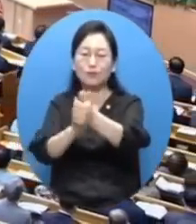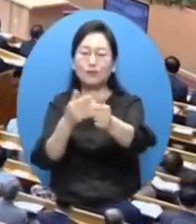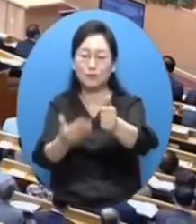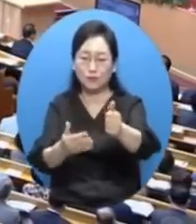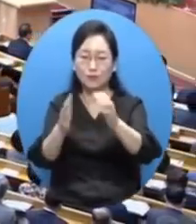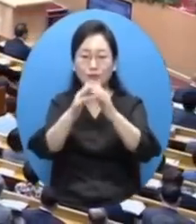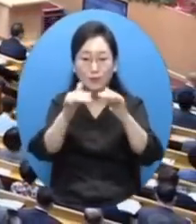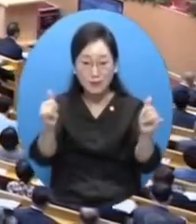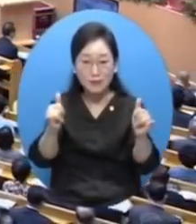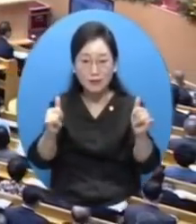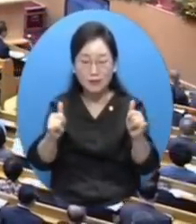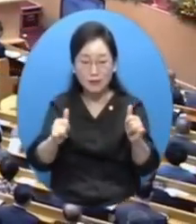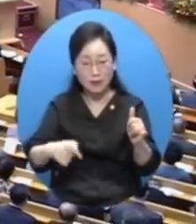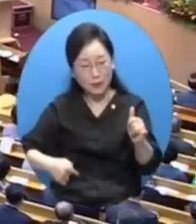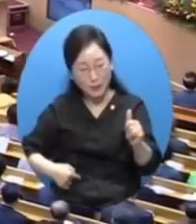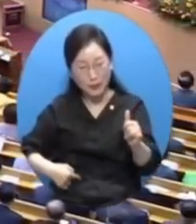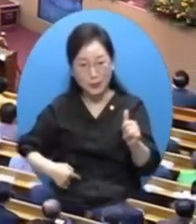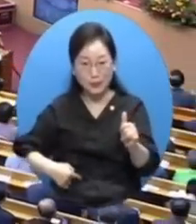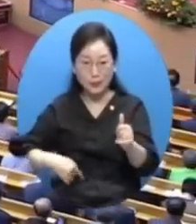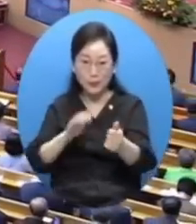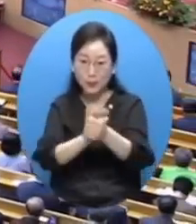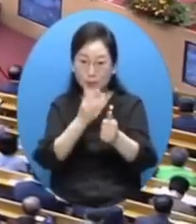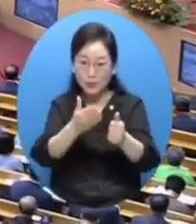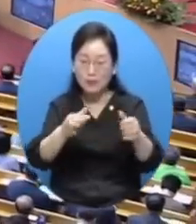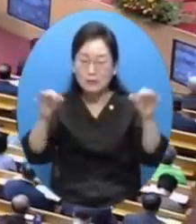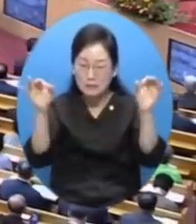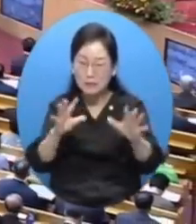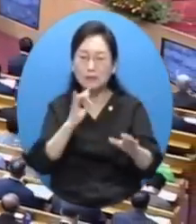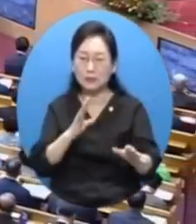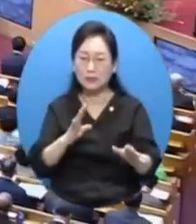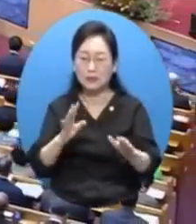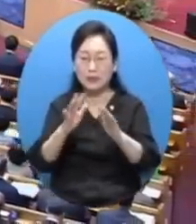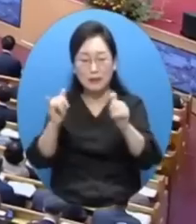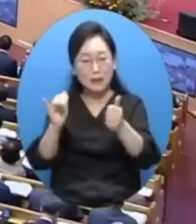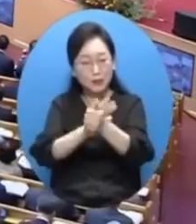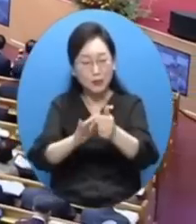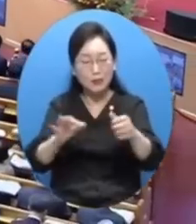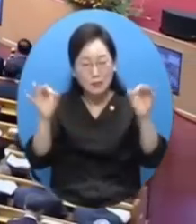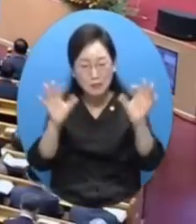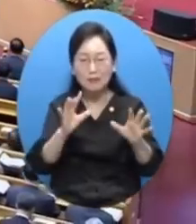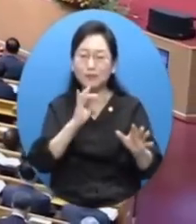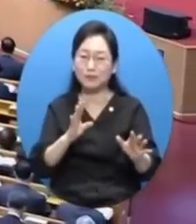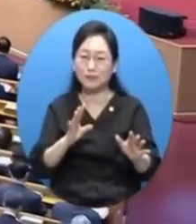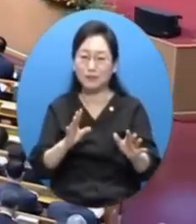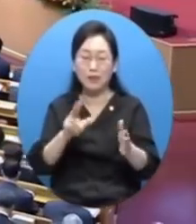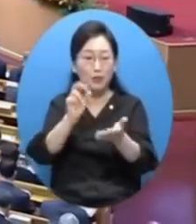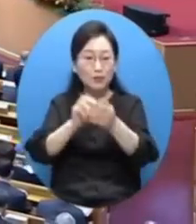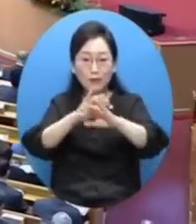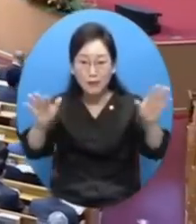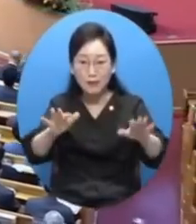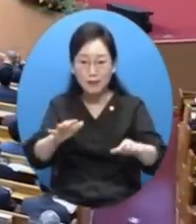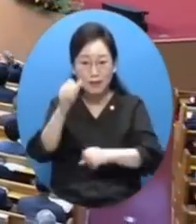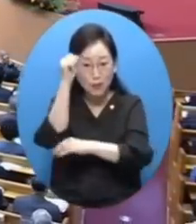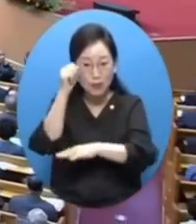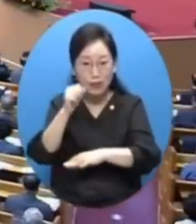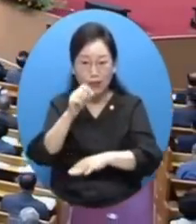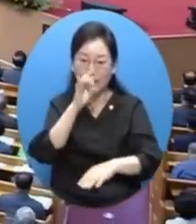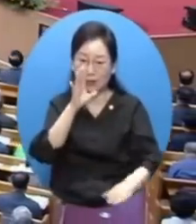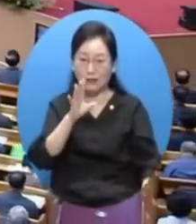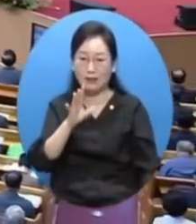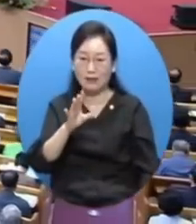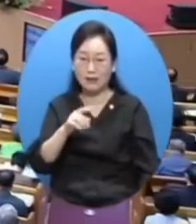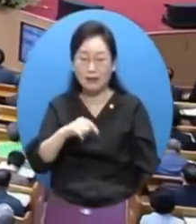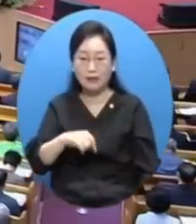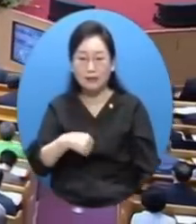사람의 동정은 일시적인 것입니다. 사람의 위로도 일시적인 것이고 근본적인 문제 해결되지 않습니다.